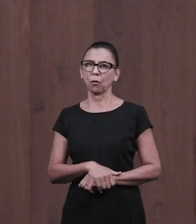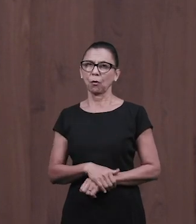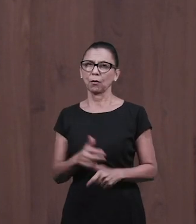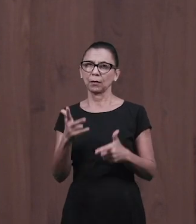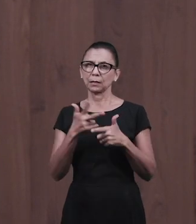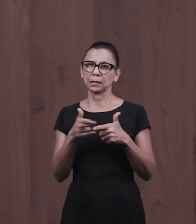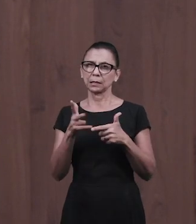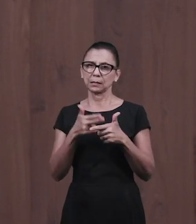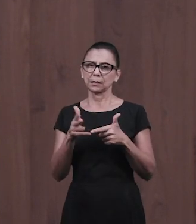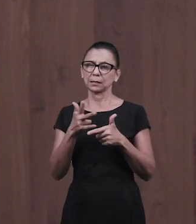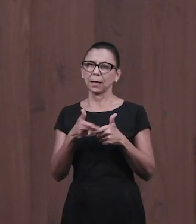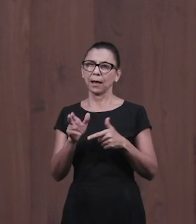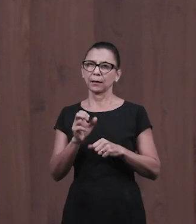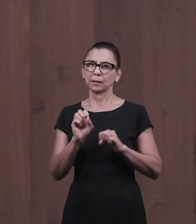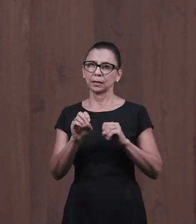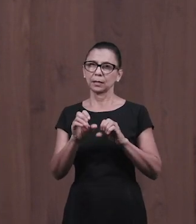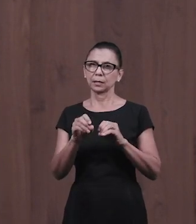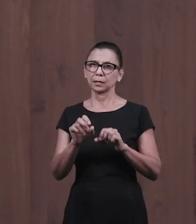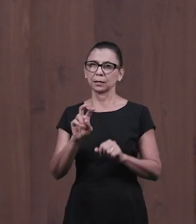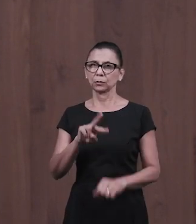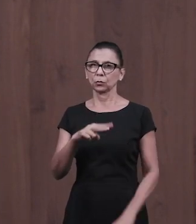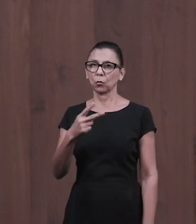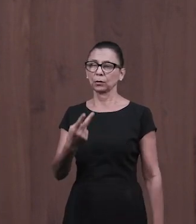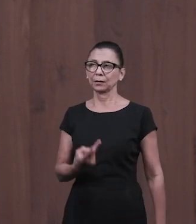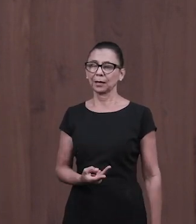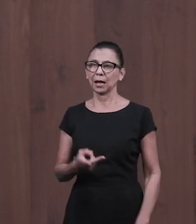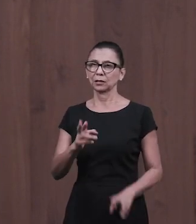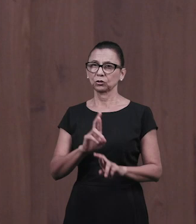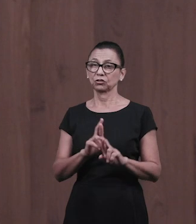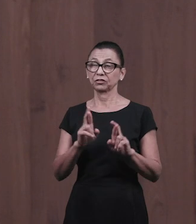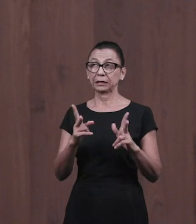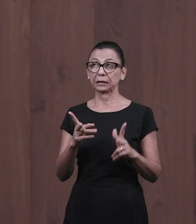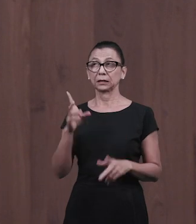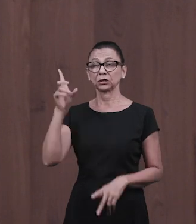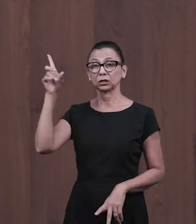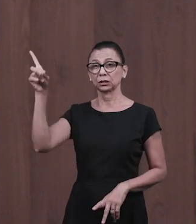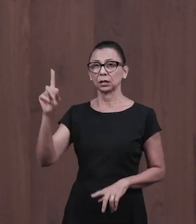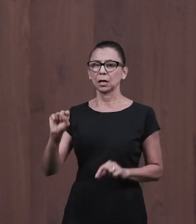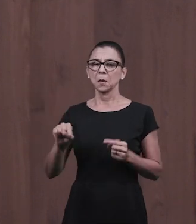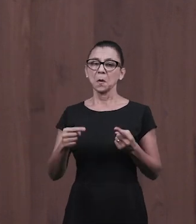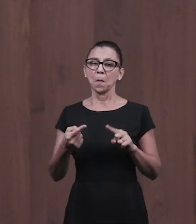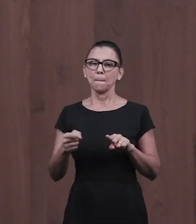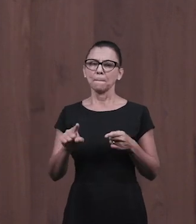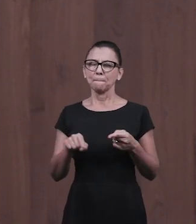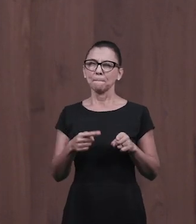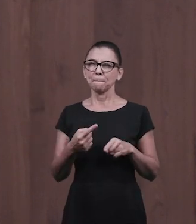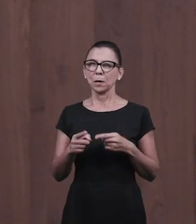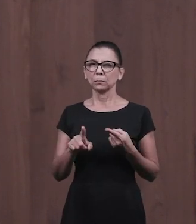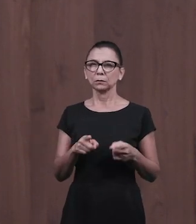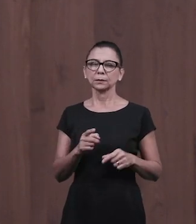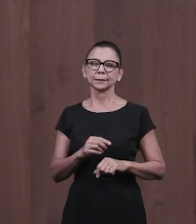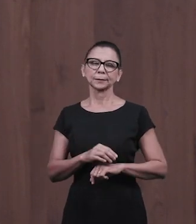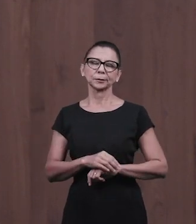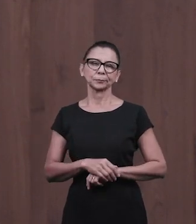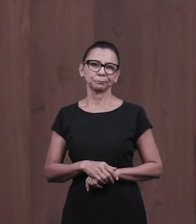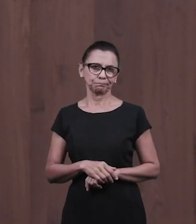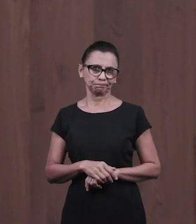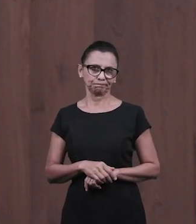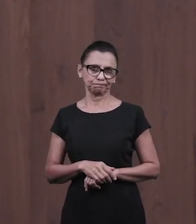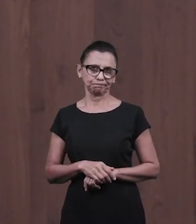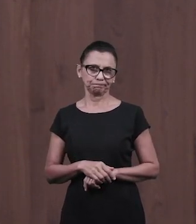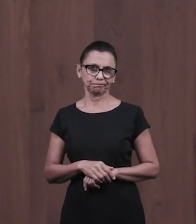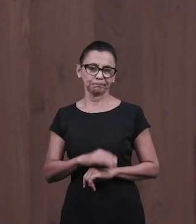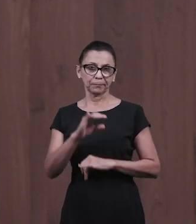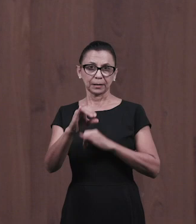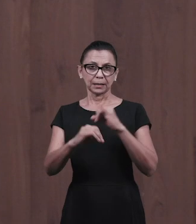contenus contraires à la parole de Dieu, des musiques qui ne plaisent pas à Dieu, quelques contenus dans les réseaux sociaux. Quand